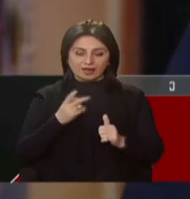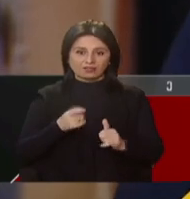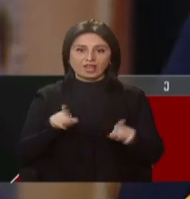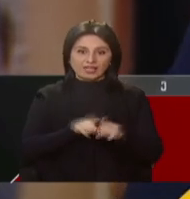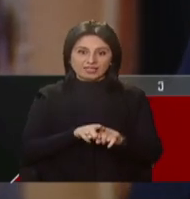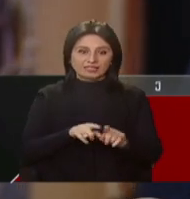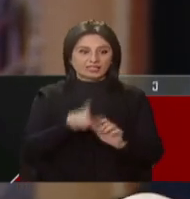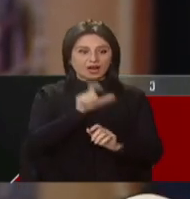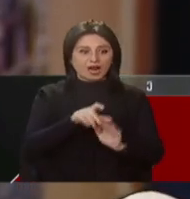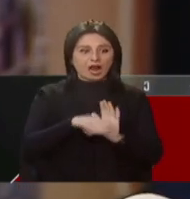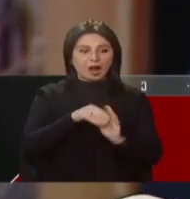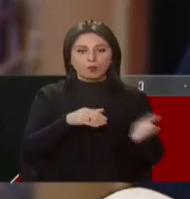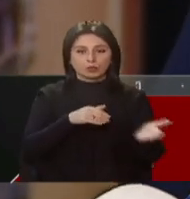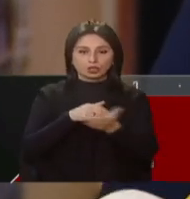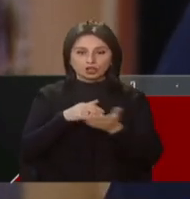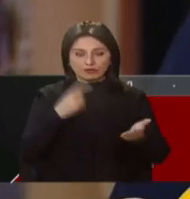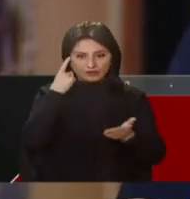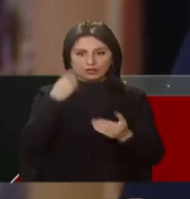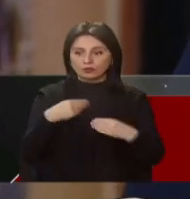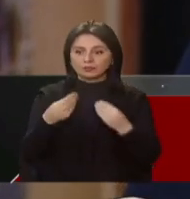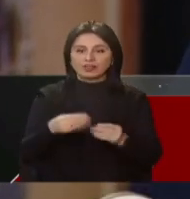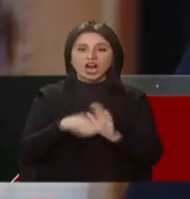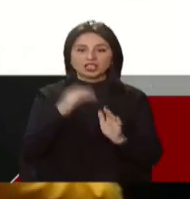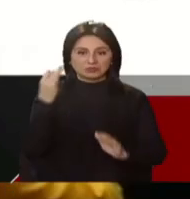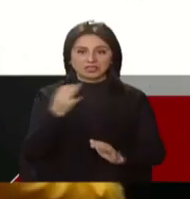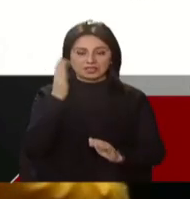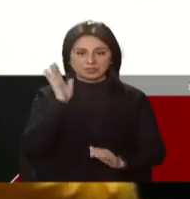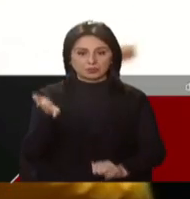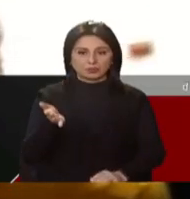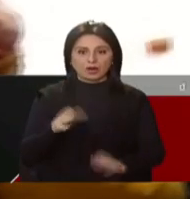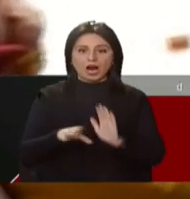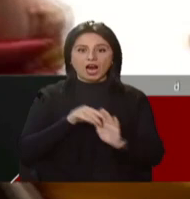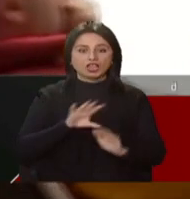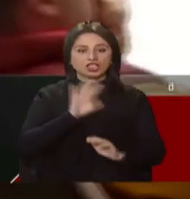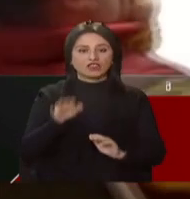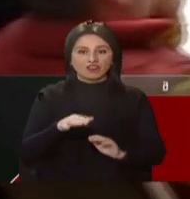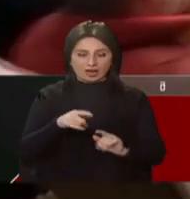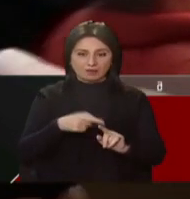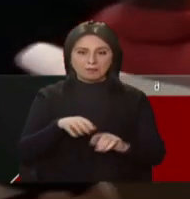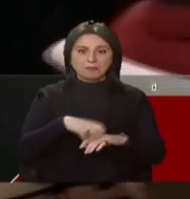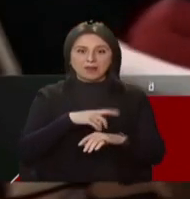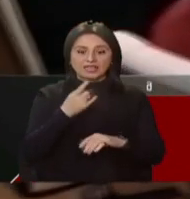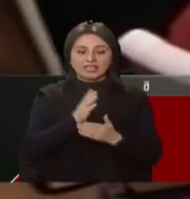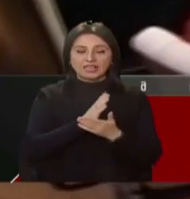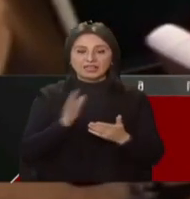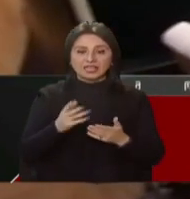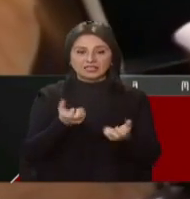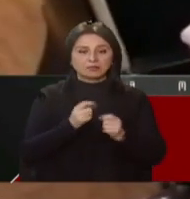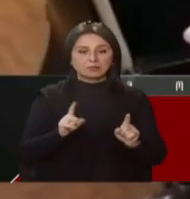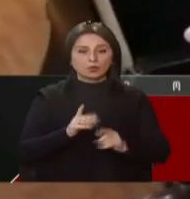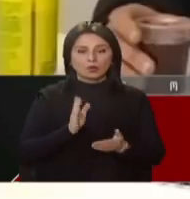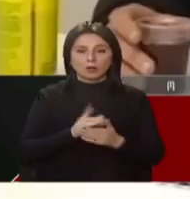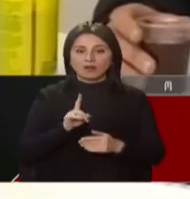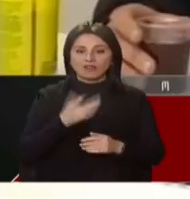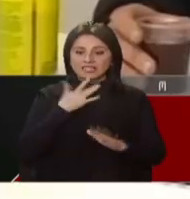ისე ამომრჩევლის რანგში და ვფიქრობ, რომ ძალიან საინტერესო არჩევნები იქნება. Arčeunebs qola emkhroba, tumsa partiis erti natsilistvis miugebeli